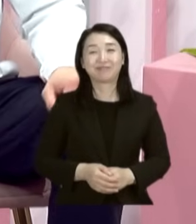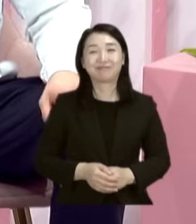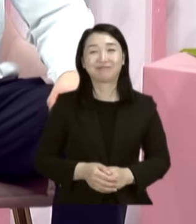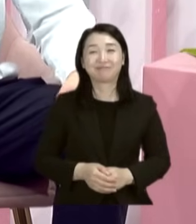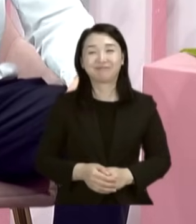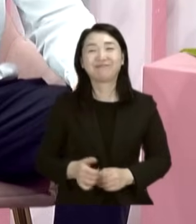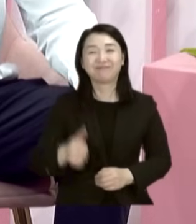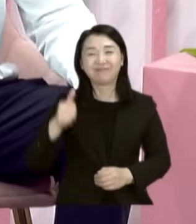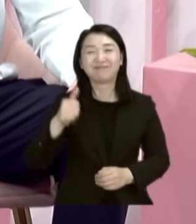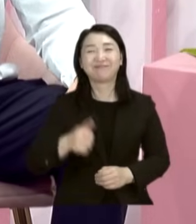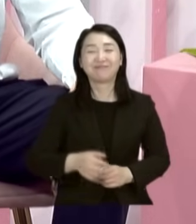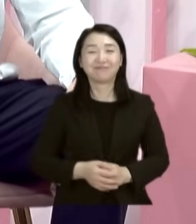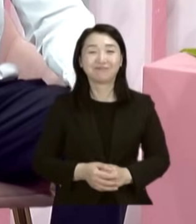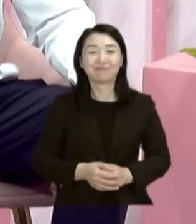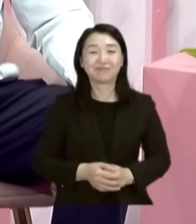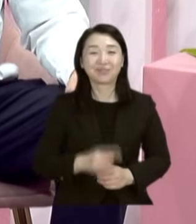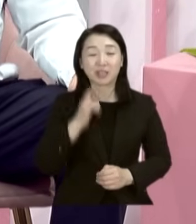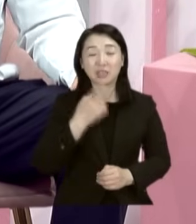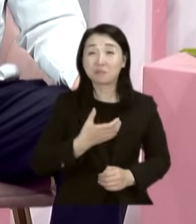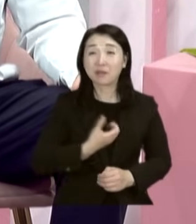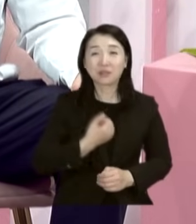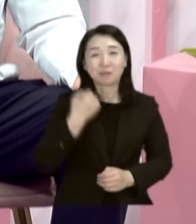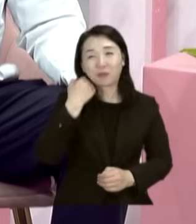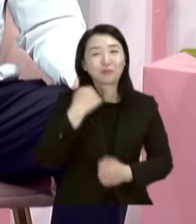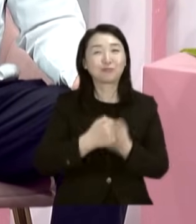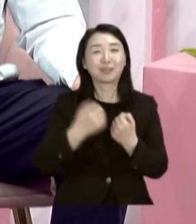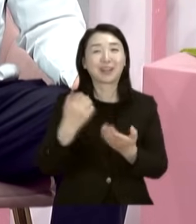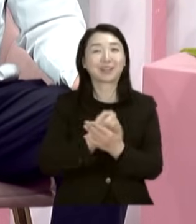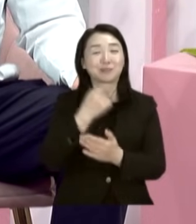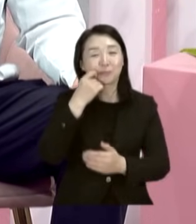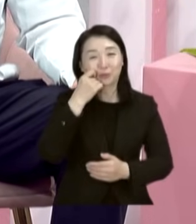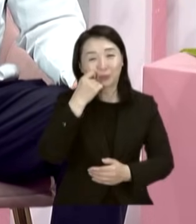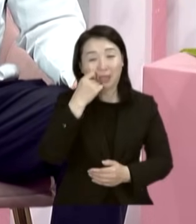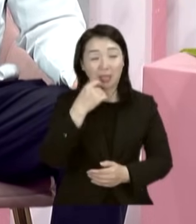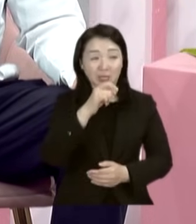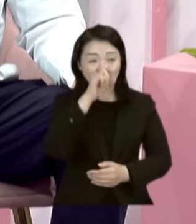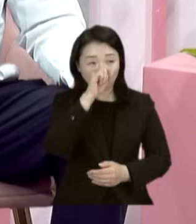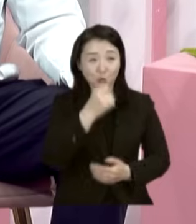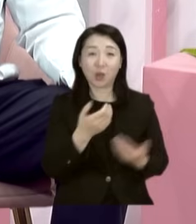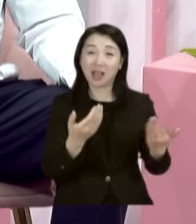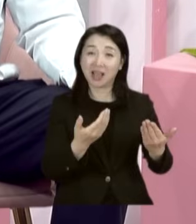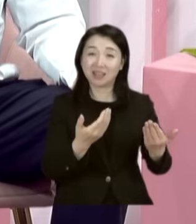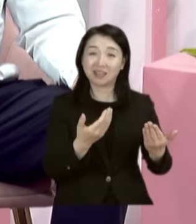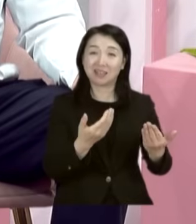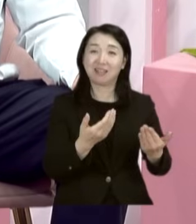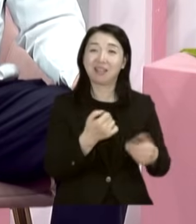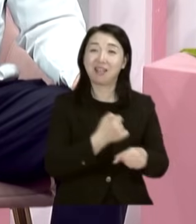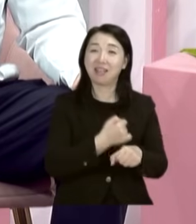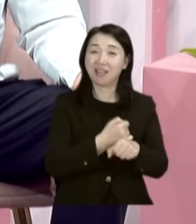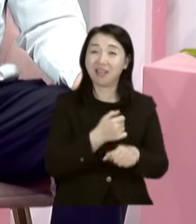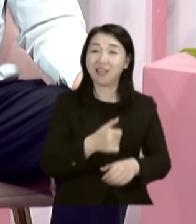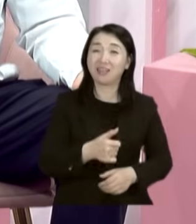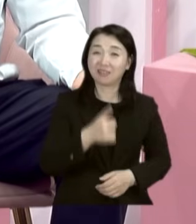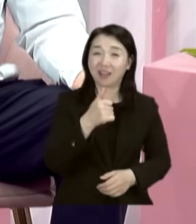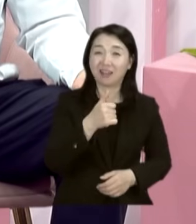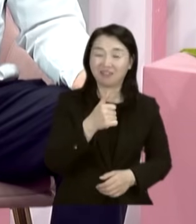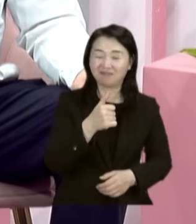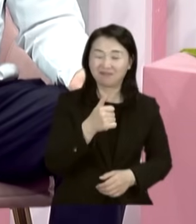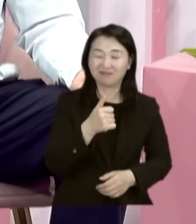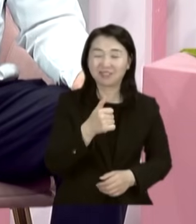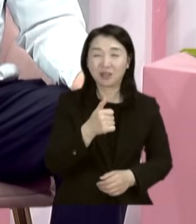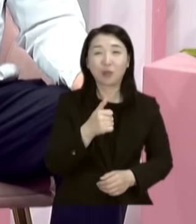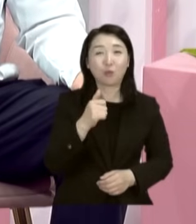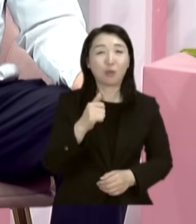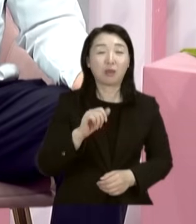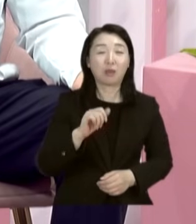겁니다 그게 날 거 같아요 금매달 아무나 답니까 왜냐면 자기가 좋아하는 일을 하는 하는 사람이